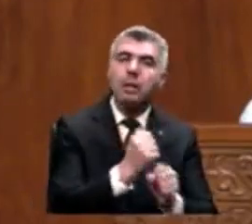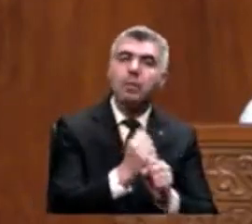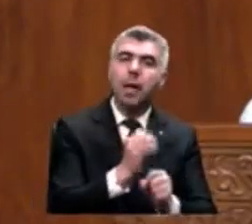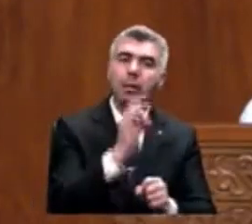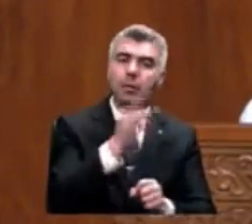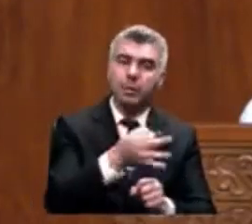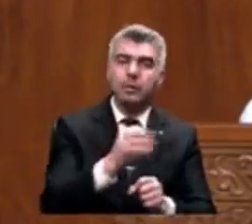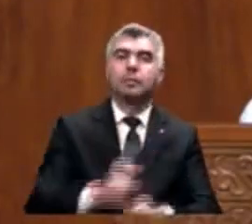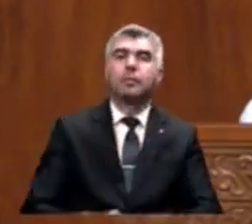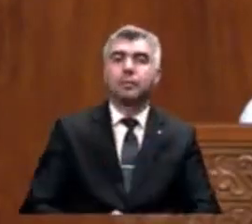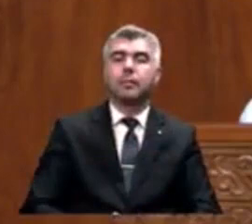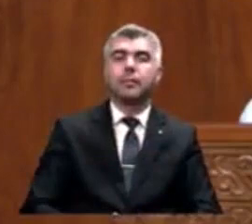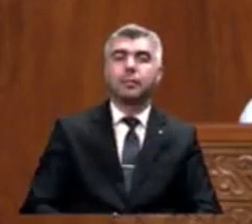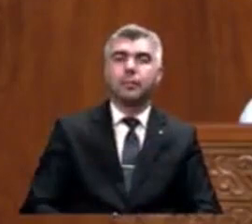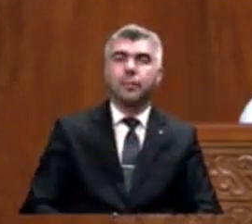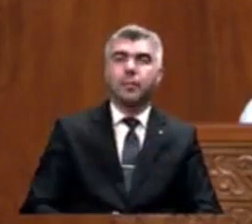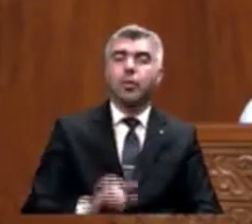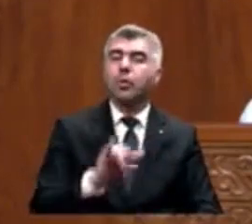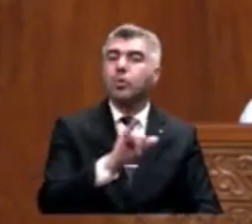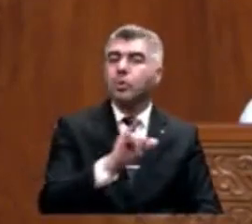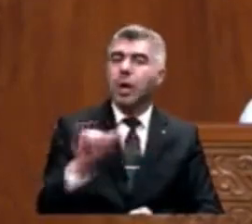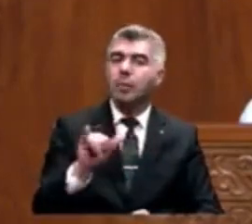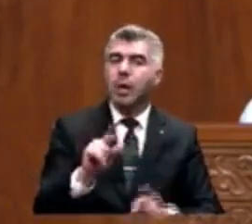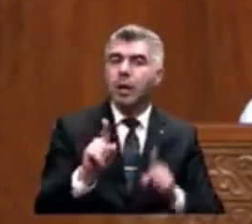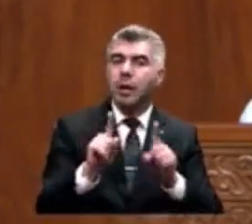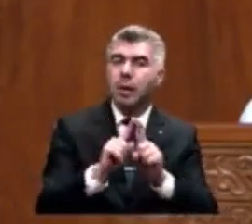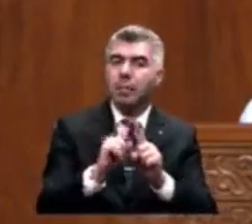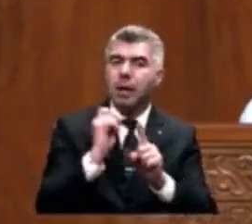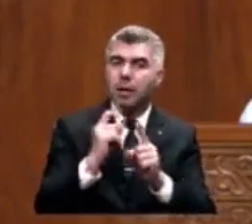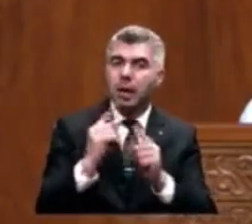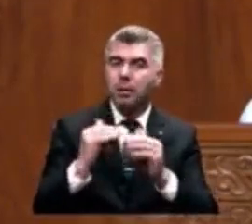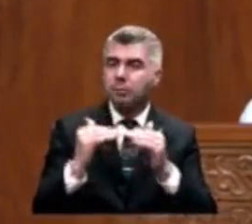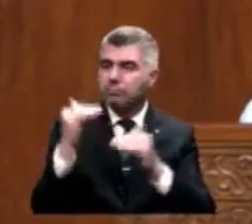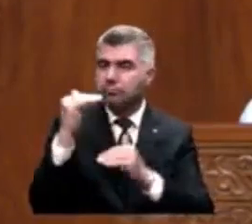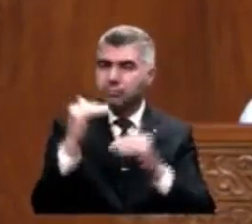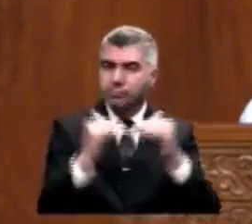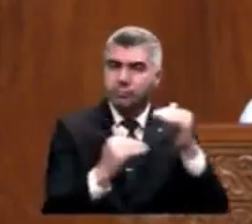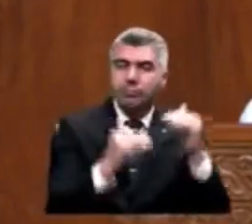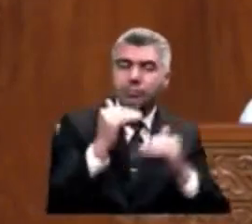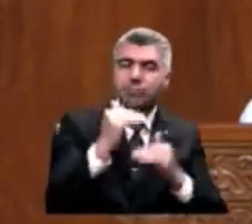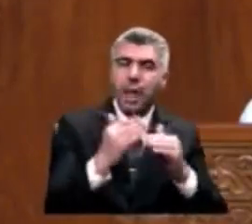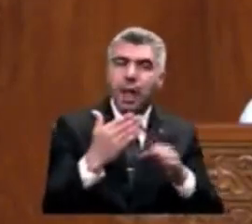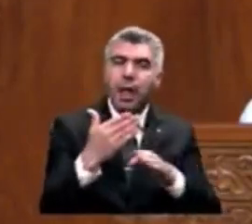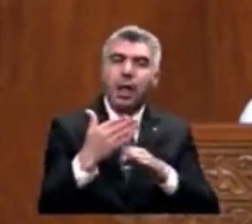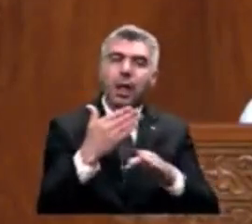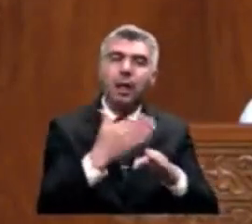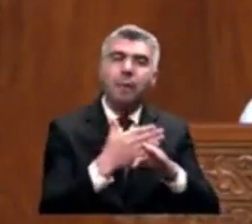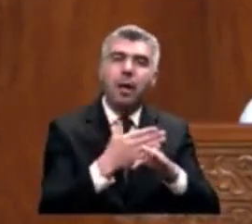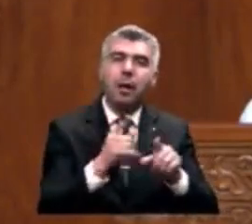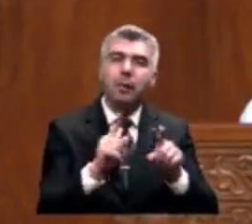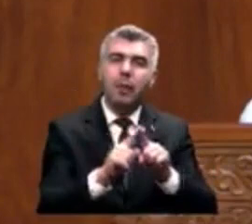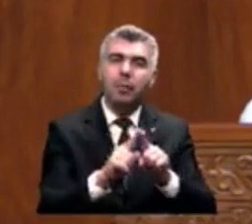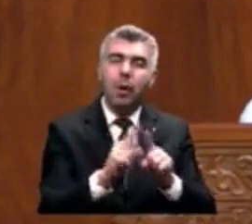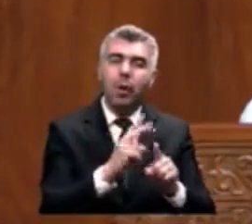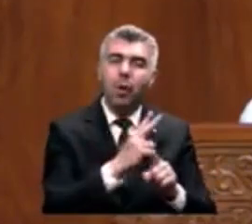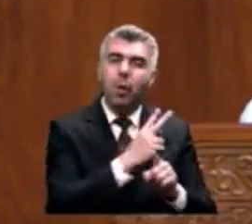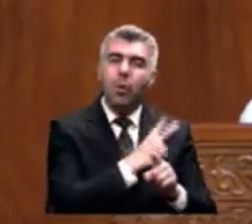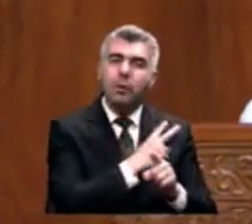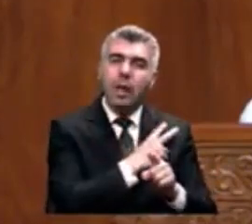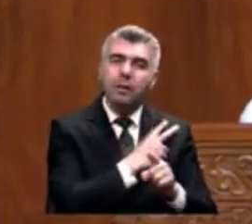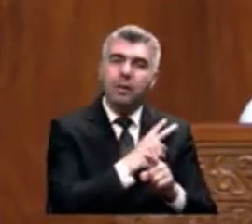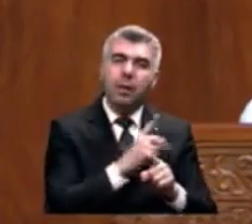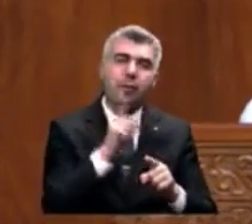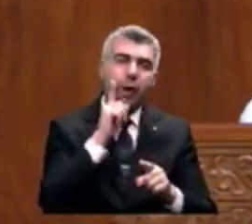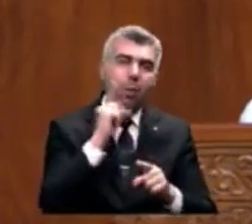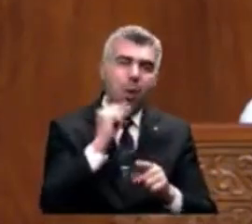ثالثاً عدم اعتماد النظرة الفئوية التي كانت تهيمن على النظام